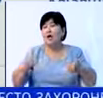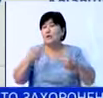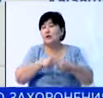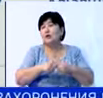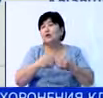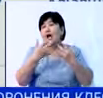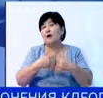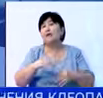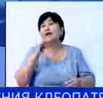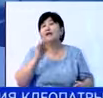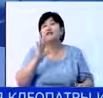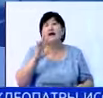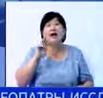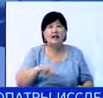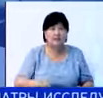аппарату ИВЛ.